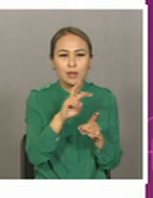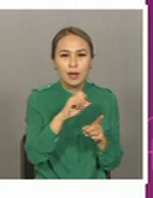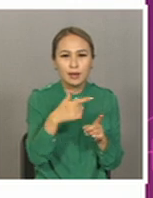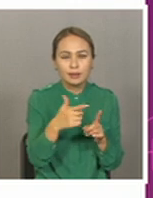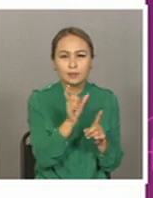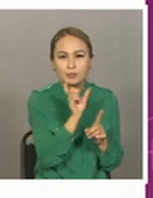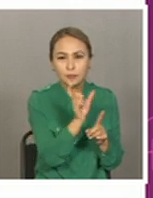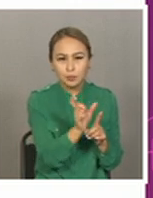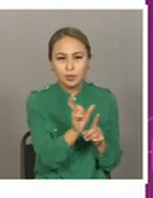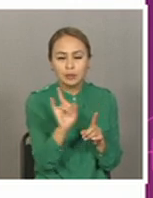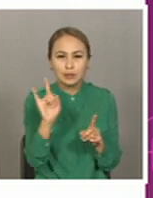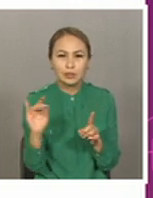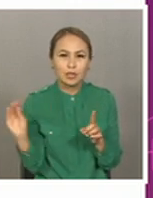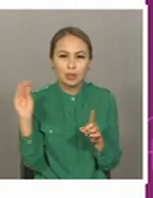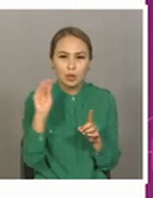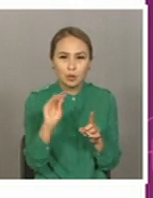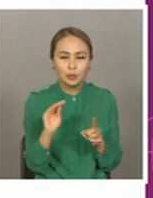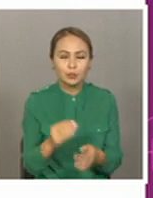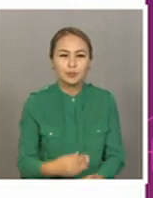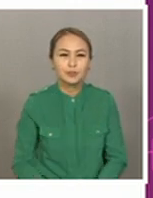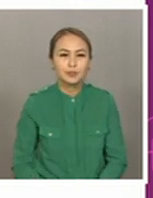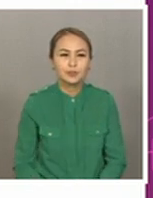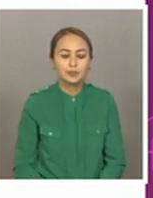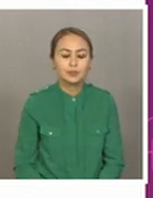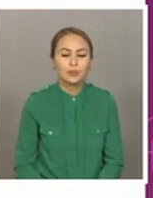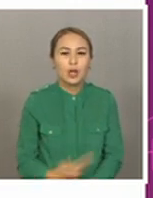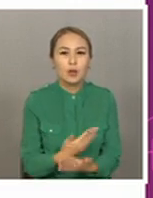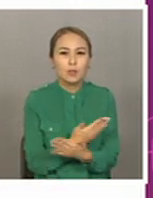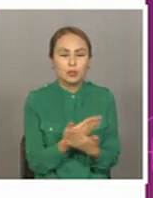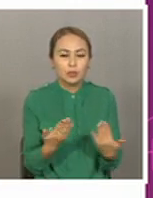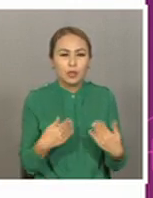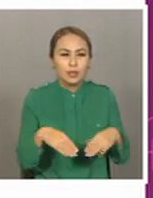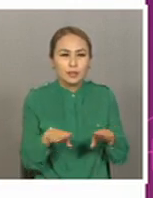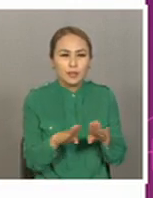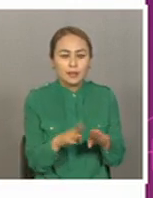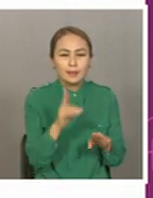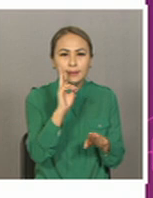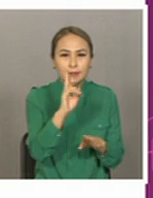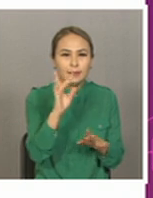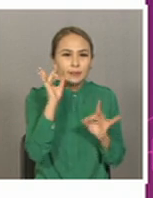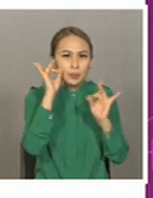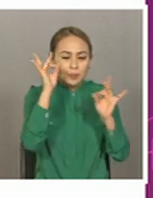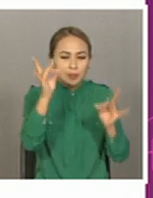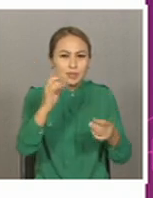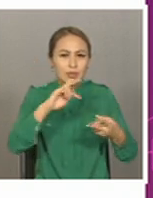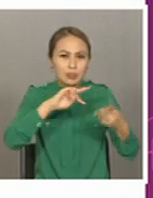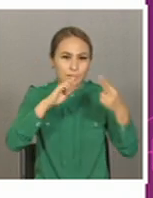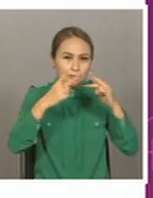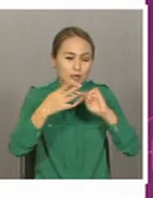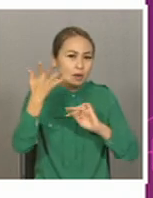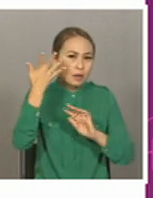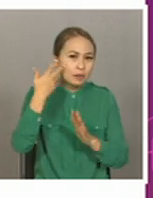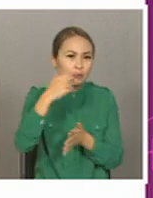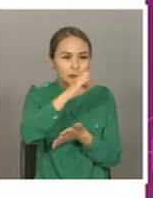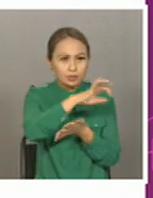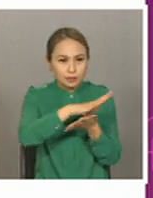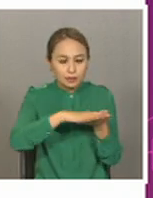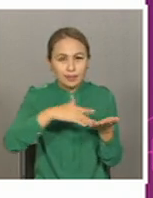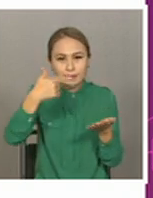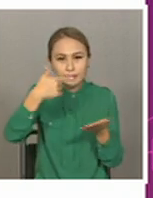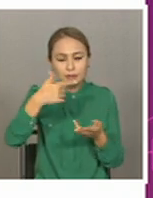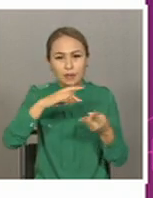түбірі ы жалғау. Мұнда қ дыбысы дауысты дыбыс жалғанғандықтан ғ